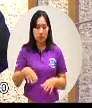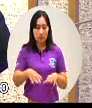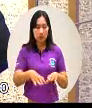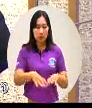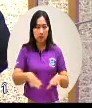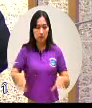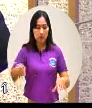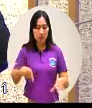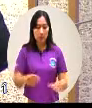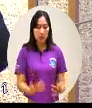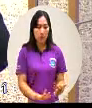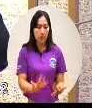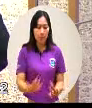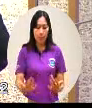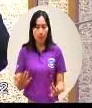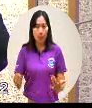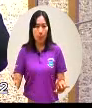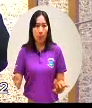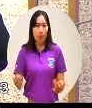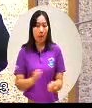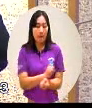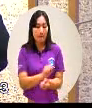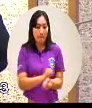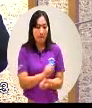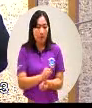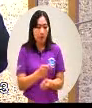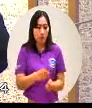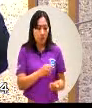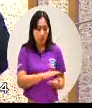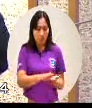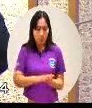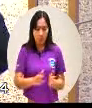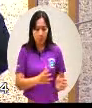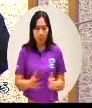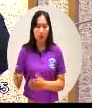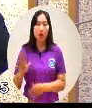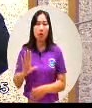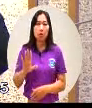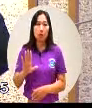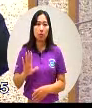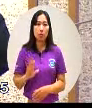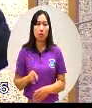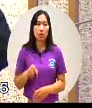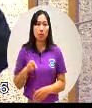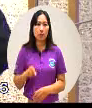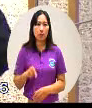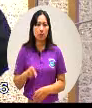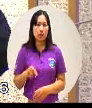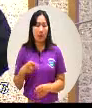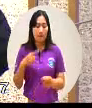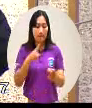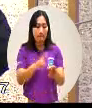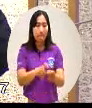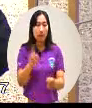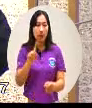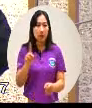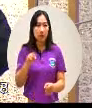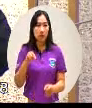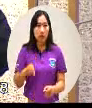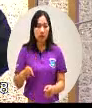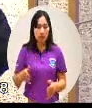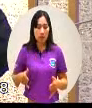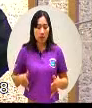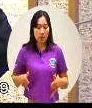木，我们都逐一在清除。啊，我们最主要目的就是讲吼，和这两边这两条路吼，有一